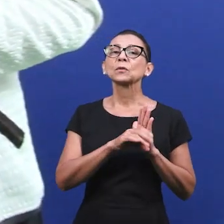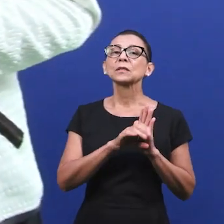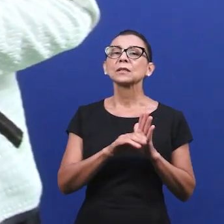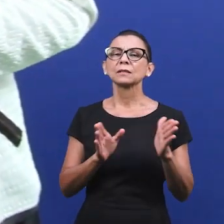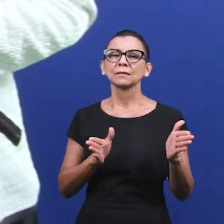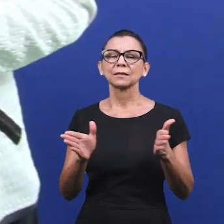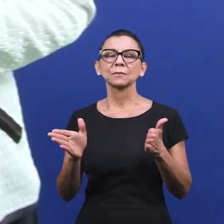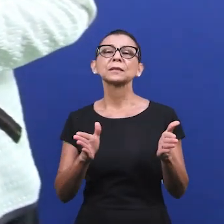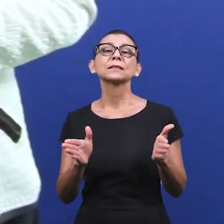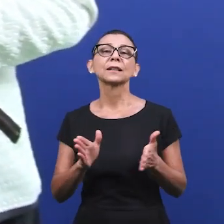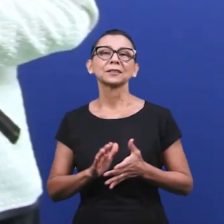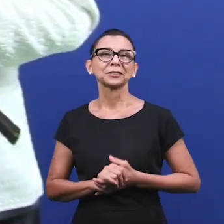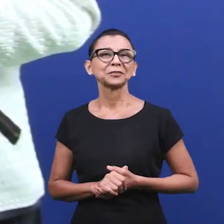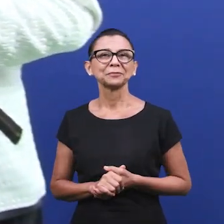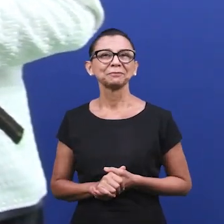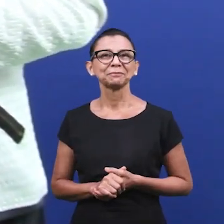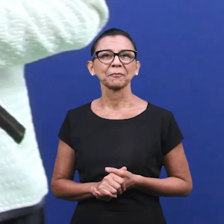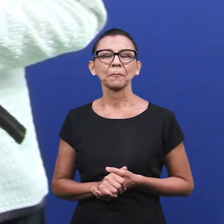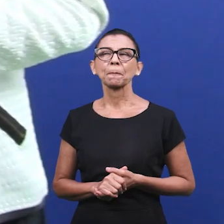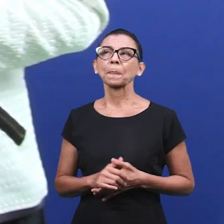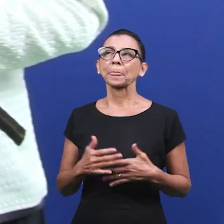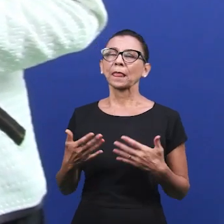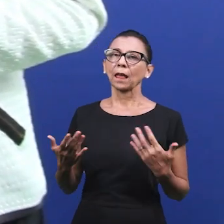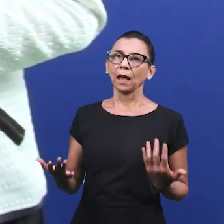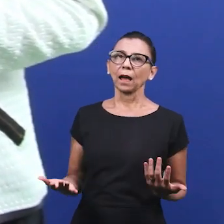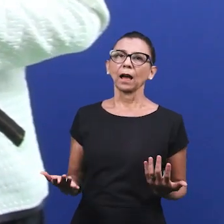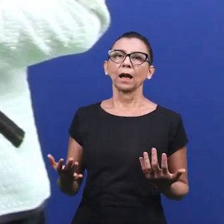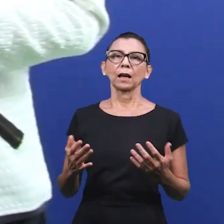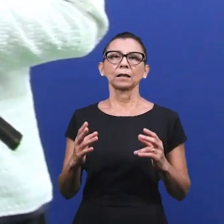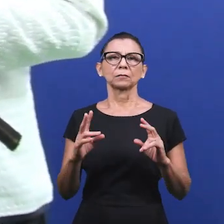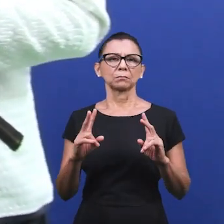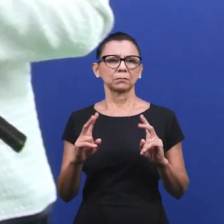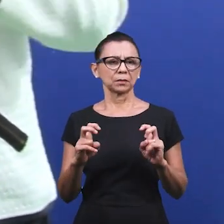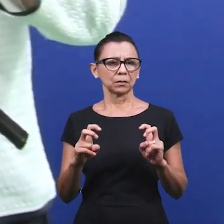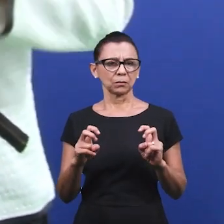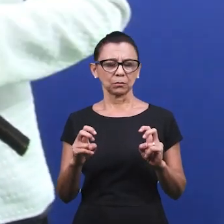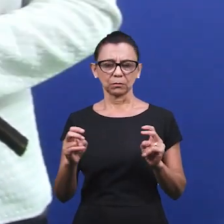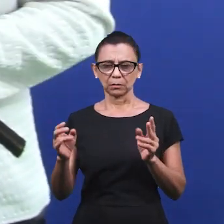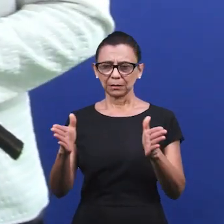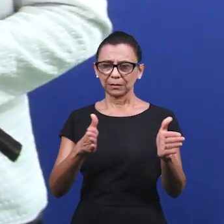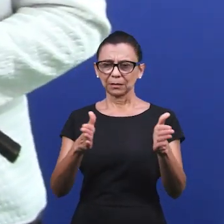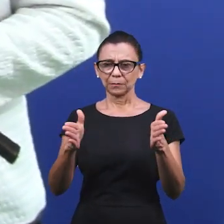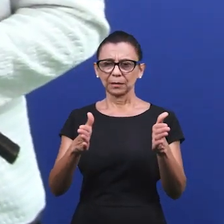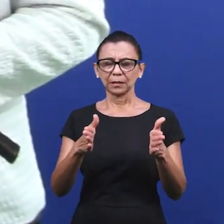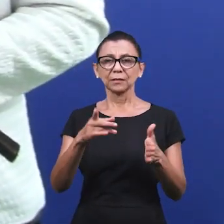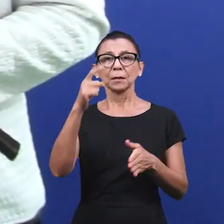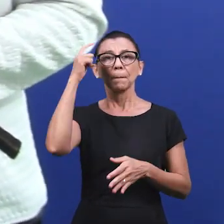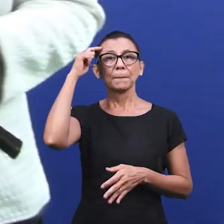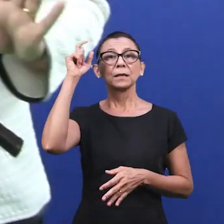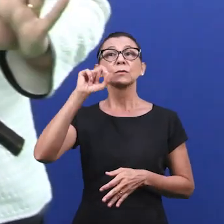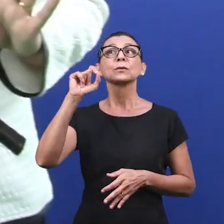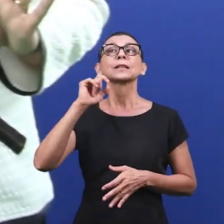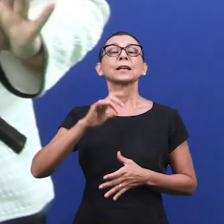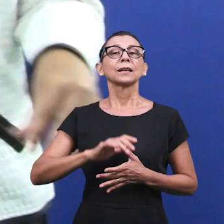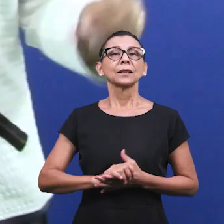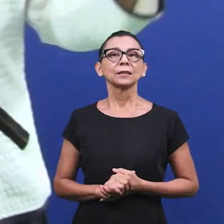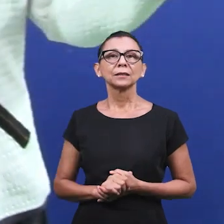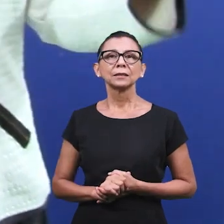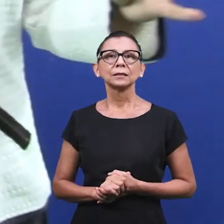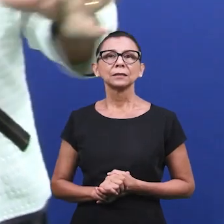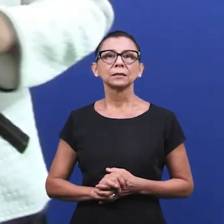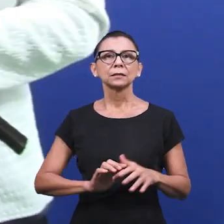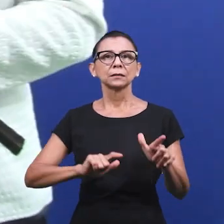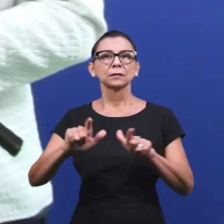vous demander. Quel est le concept d'accessibilité? Quand nous parlons dans ce mot, qu'est-ce qui vient de votre pensée?